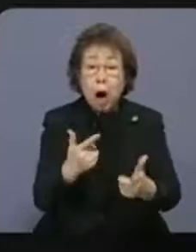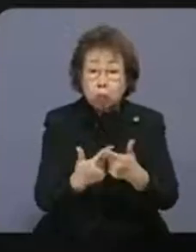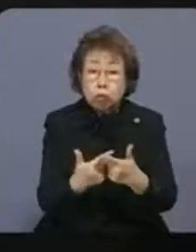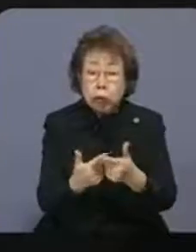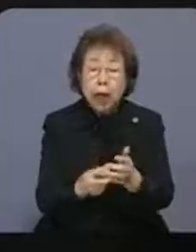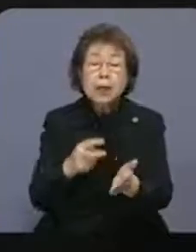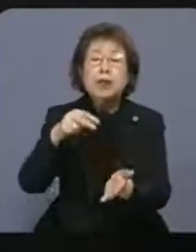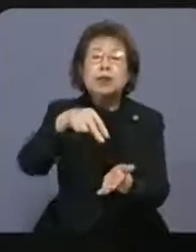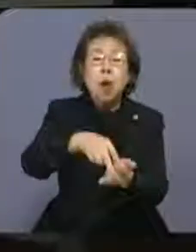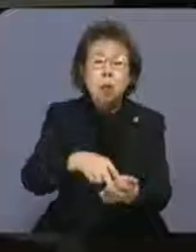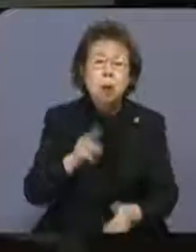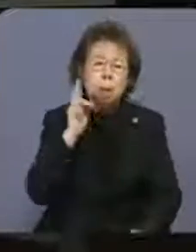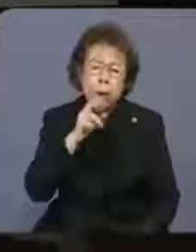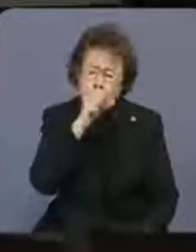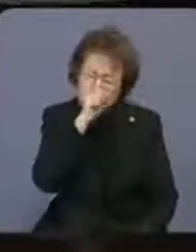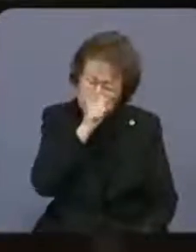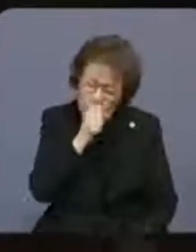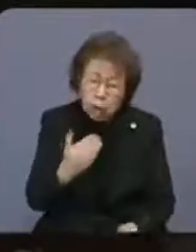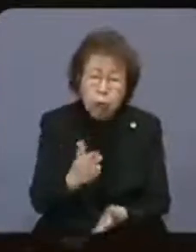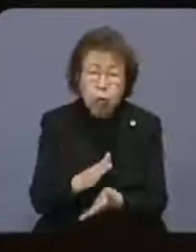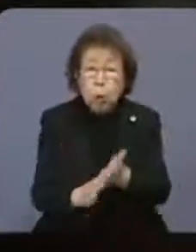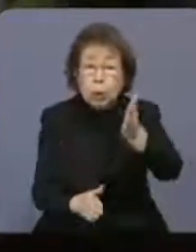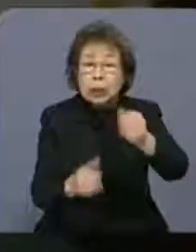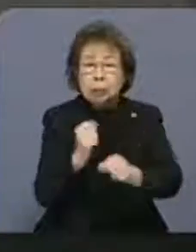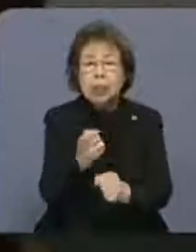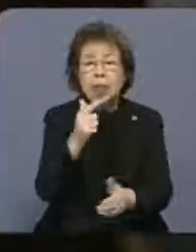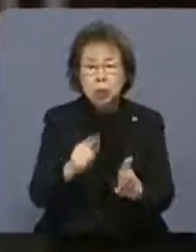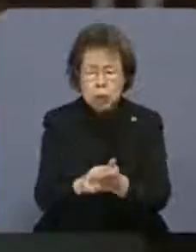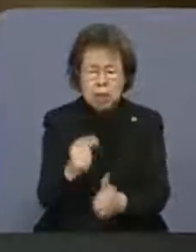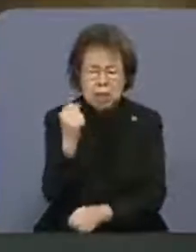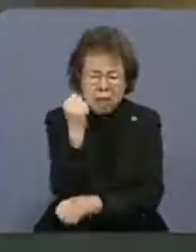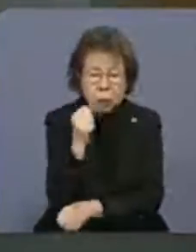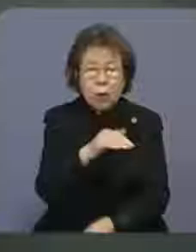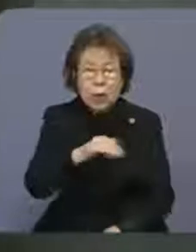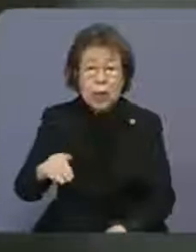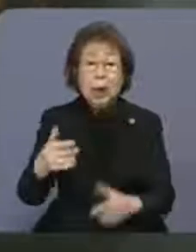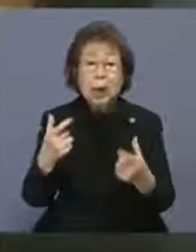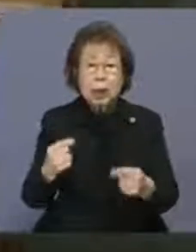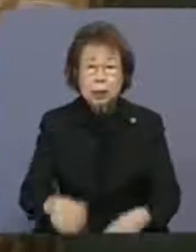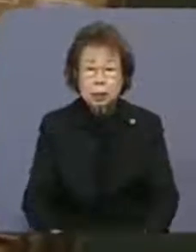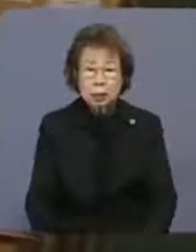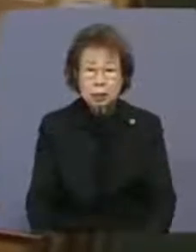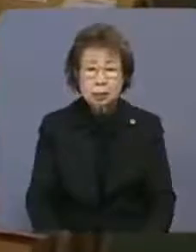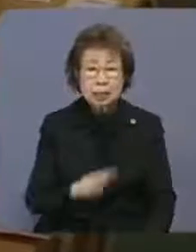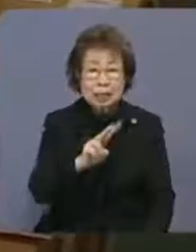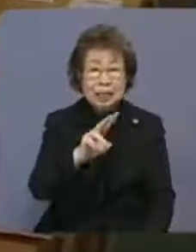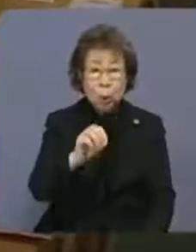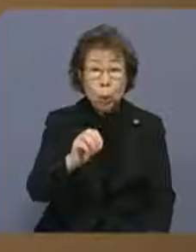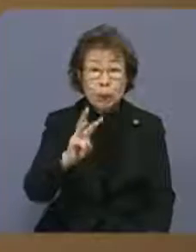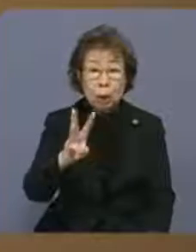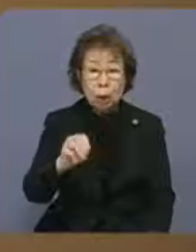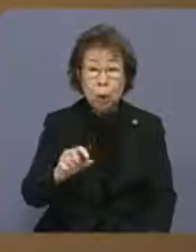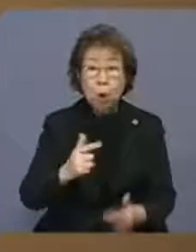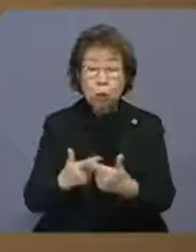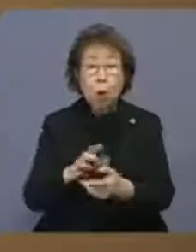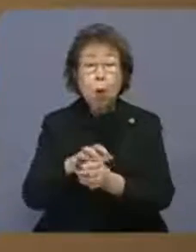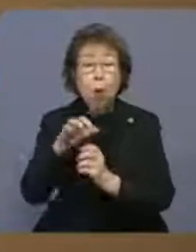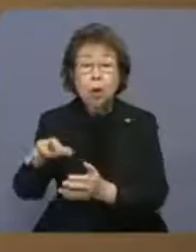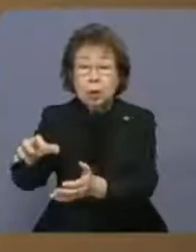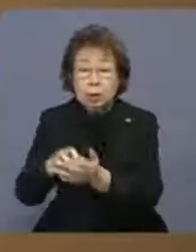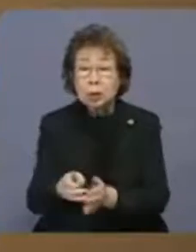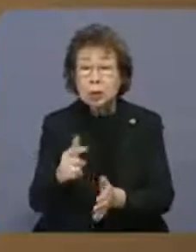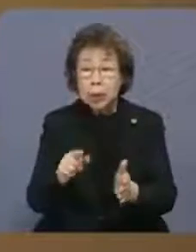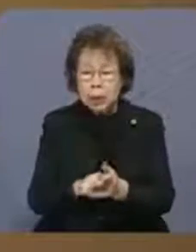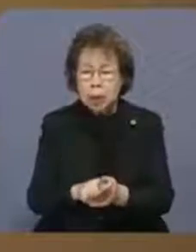넘어 선도국가 도약을 위한 발판이라고도 진단했습니다. 2030 부산 세계 박람회 유치로 대한민국이 G7